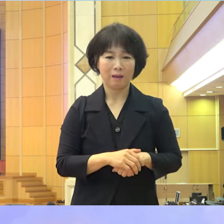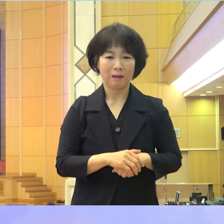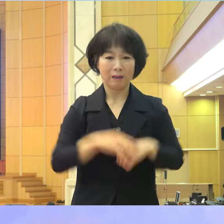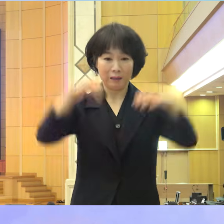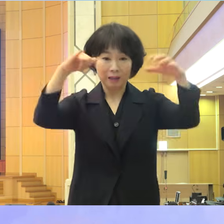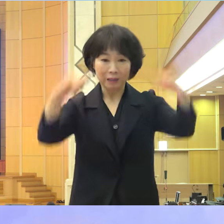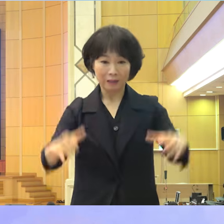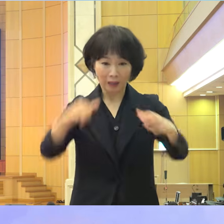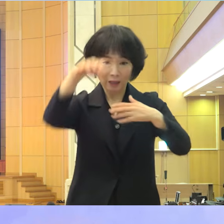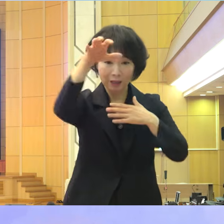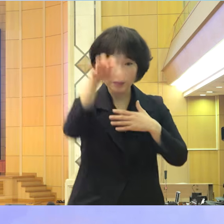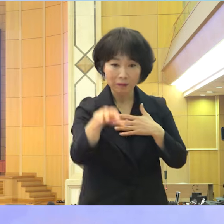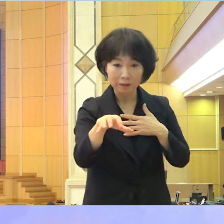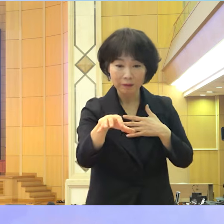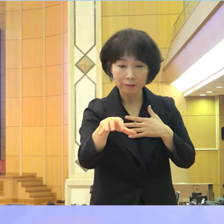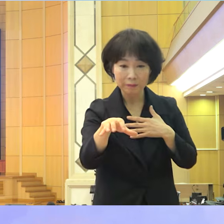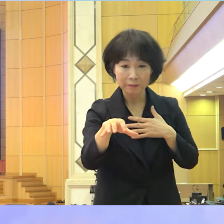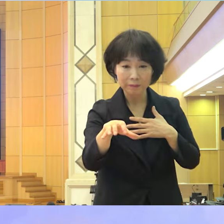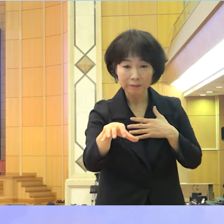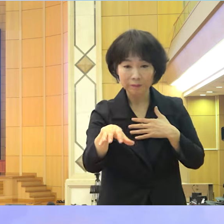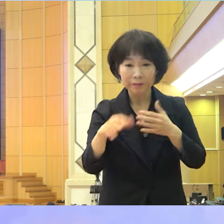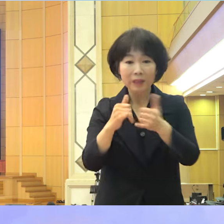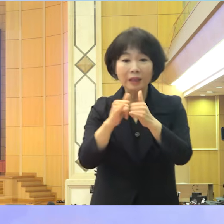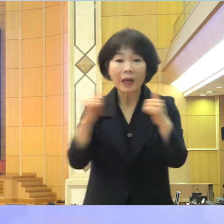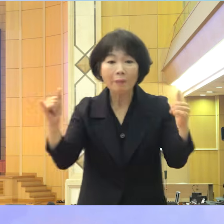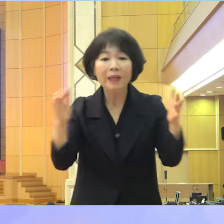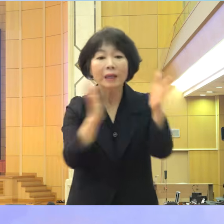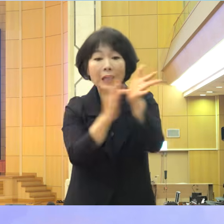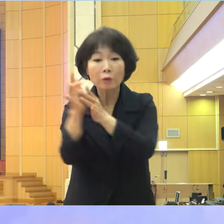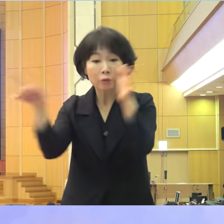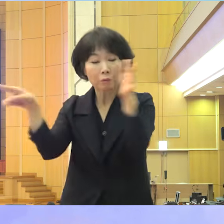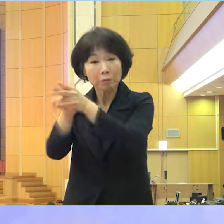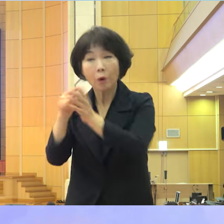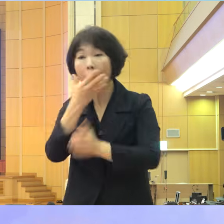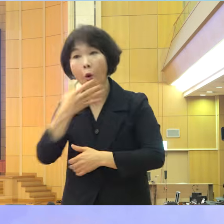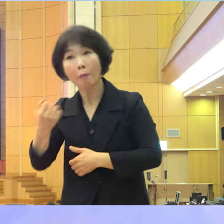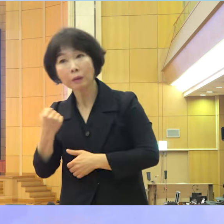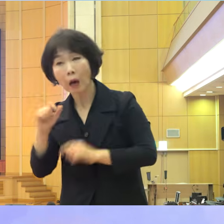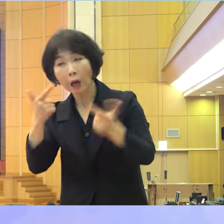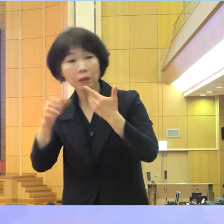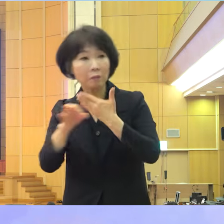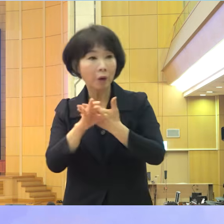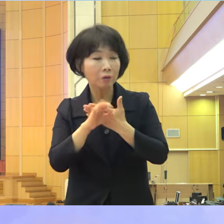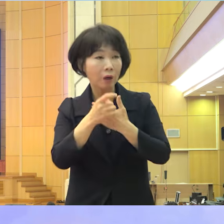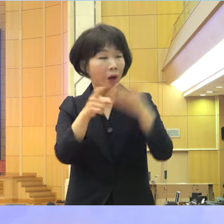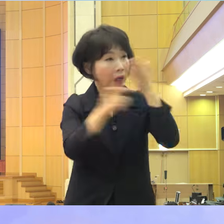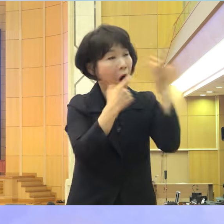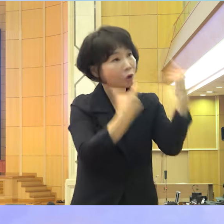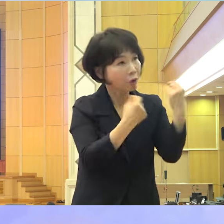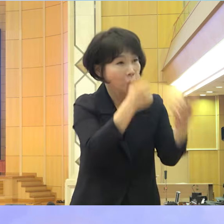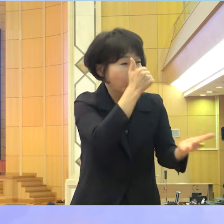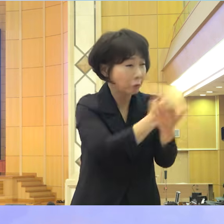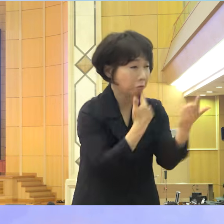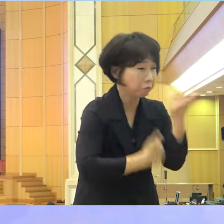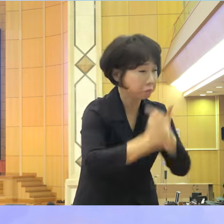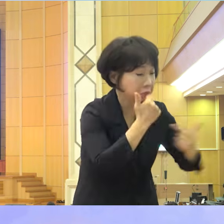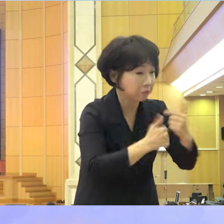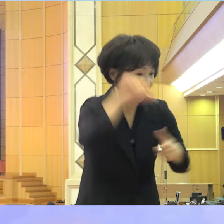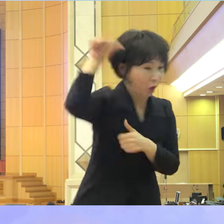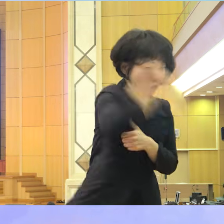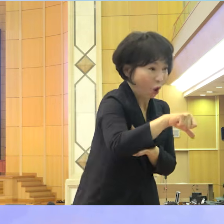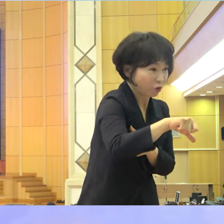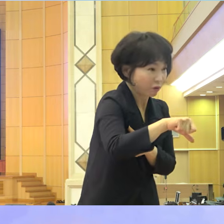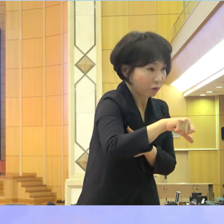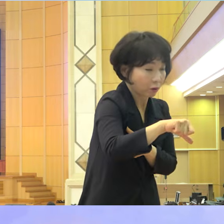이 세상이라고 우리가 말하지만 인간이 예수 믿고 복 받느냐? 강도처럼 죄 짓고 저주